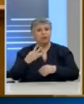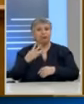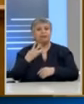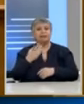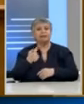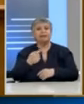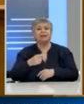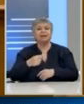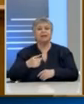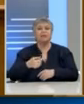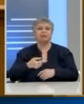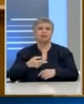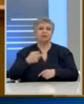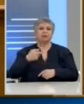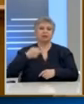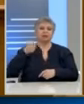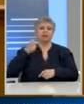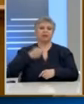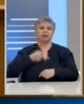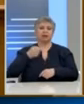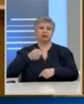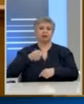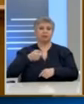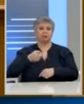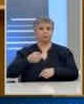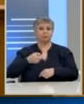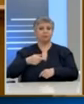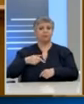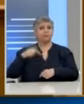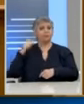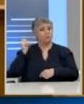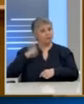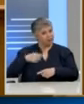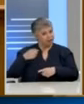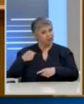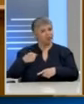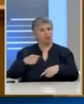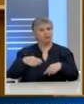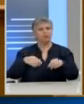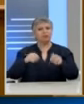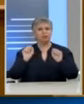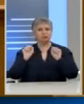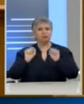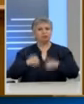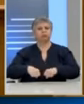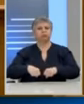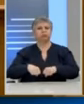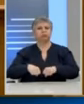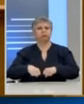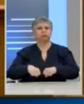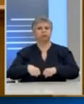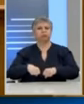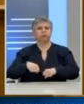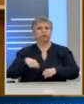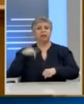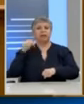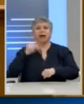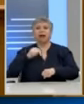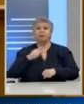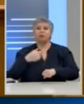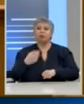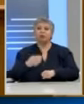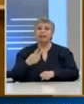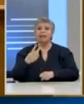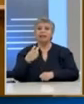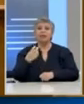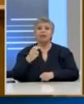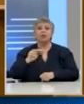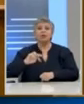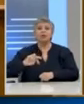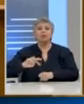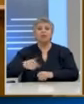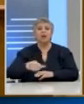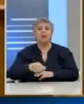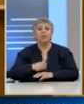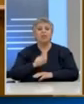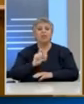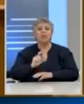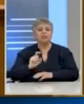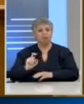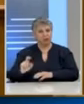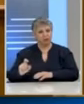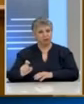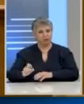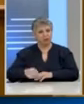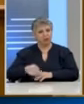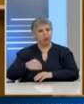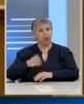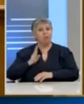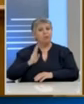συμφωνήσει απαιτούσαν για την περίοδο μέχρι το 2018 πρόσθετα μέτρα ύψους 20 δις. ήταν εφικτός ο στόχος για